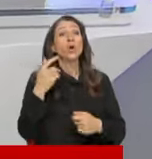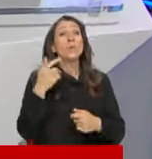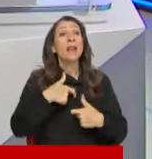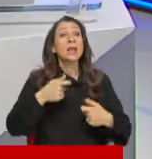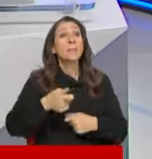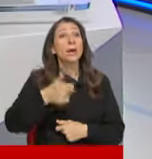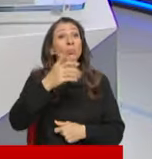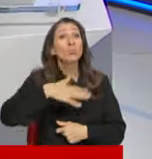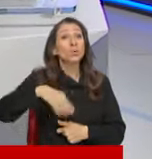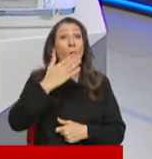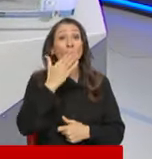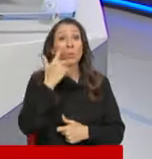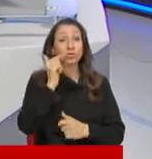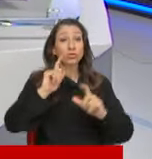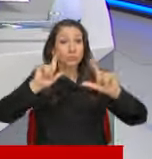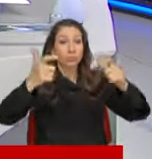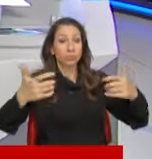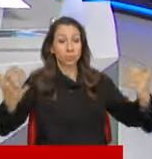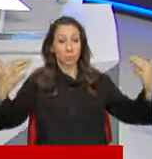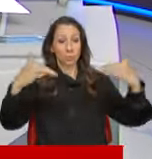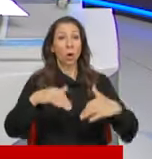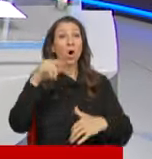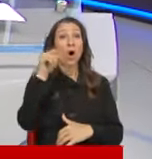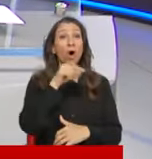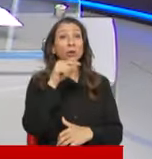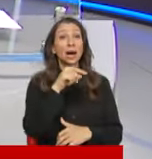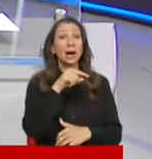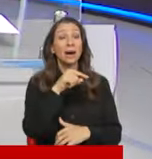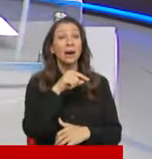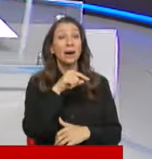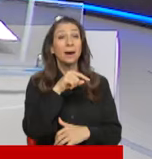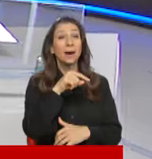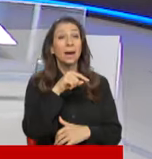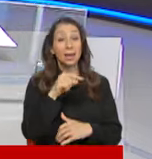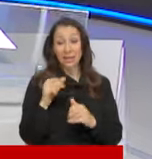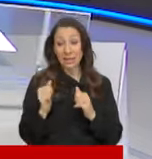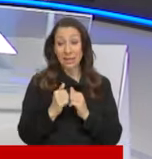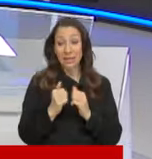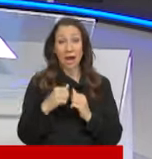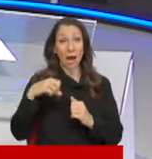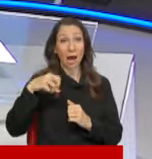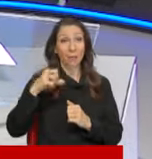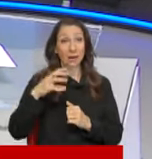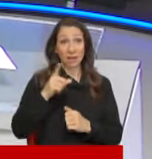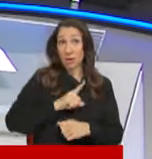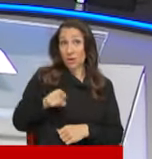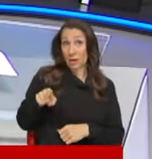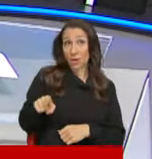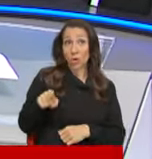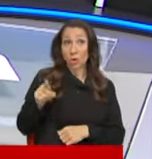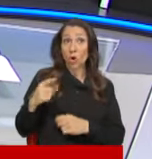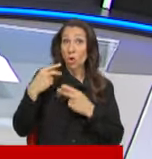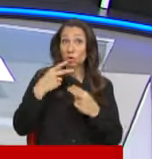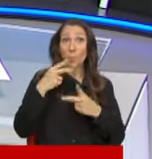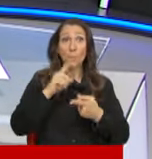bakanı bütün okul müdürlerini topluyor orada Eee yanında AK Parti'nin de adayı onu da